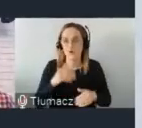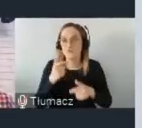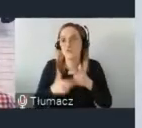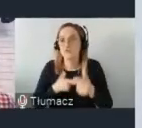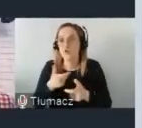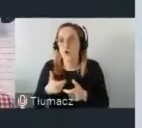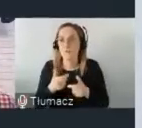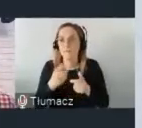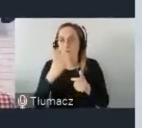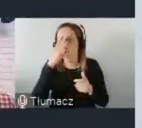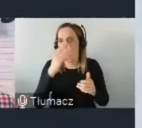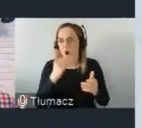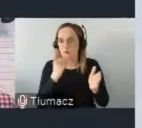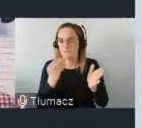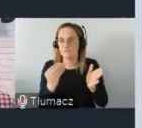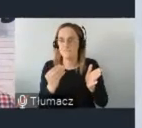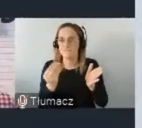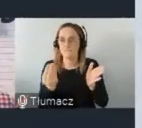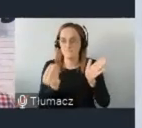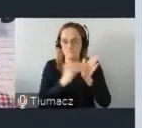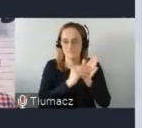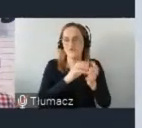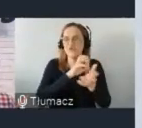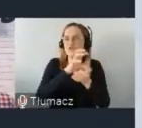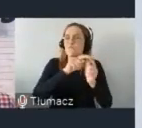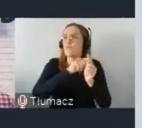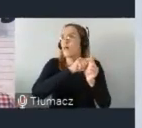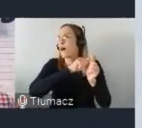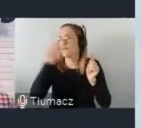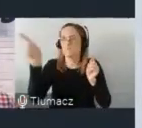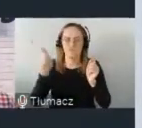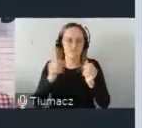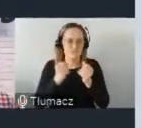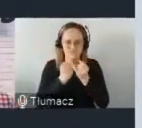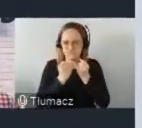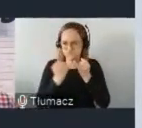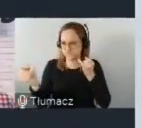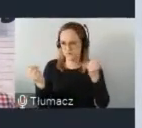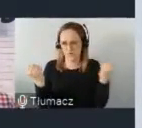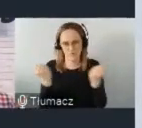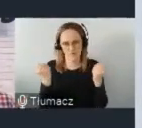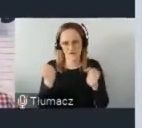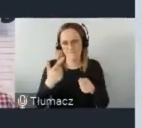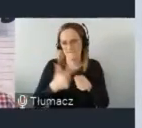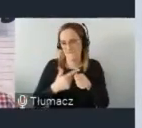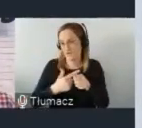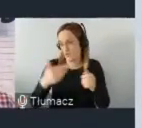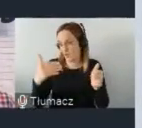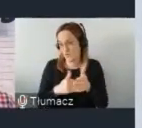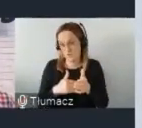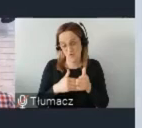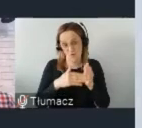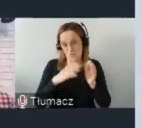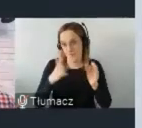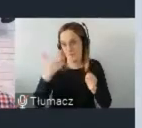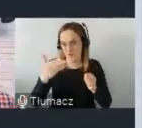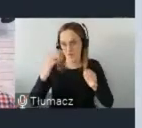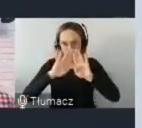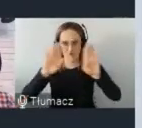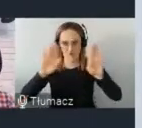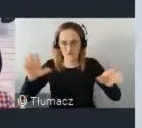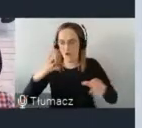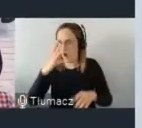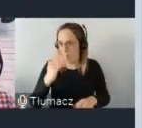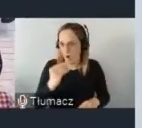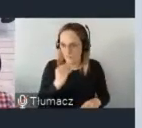umieścić obrazy z kolekcji tych światowych wszystkich podmiotów, tam jest ich o wiele, wiele więcej, tam jest chyba 20 tysięcy podmiotów,